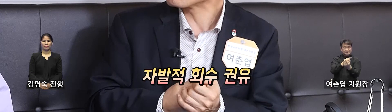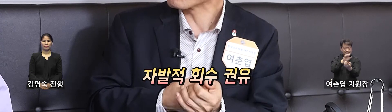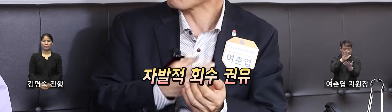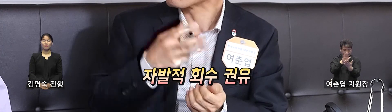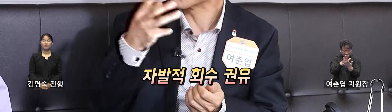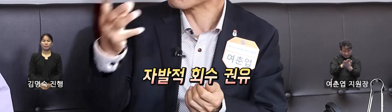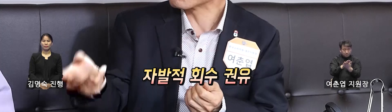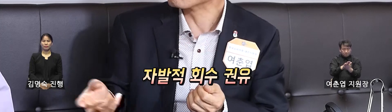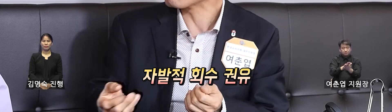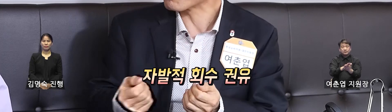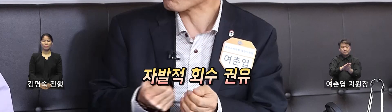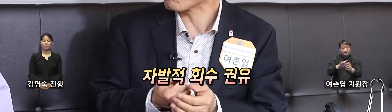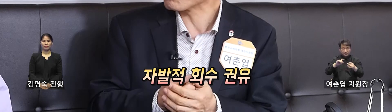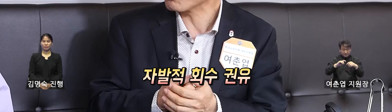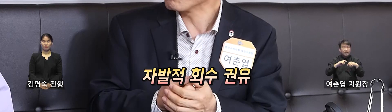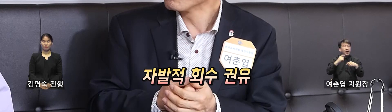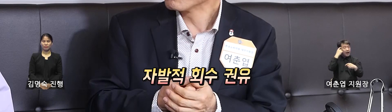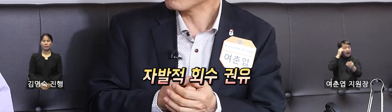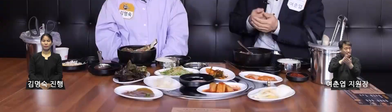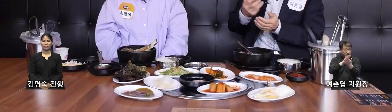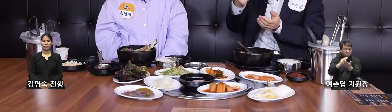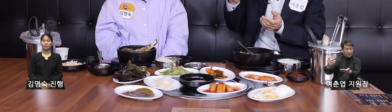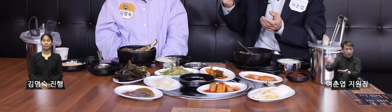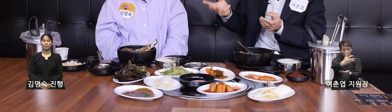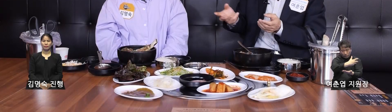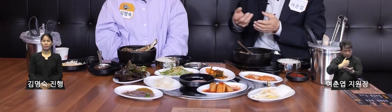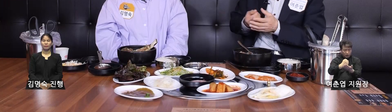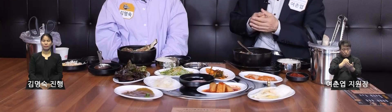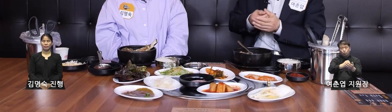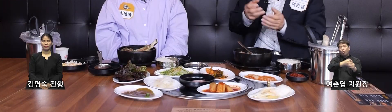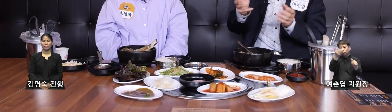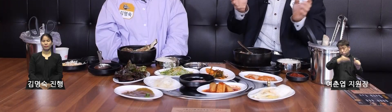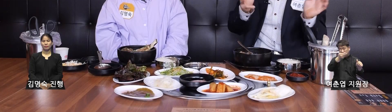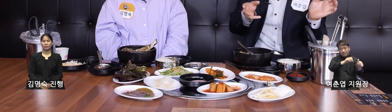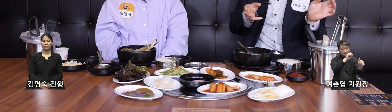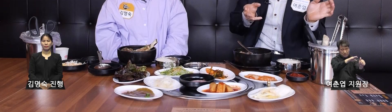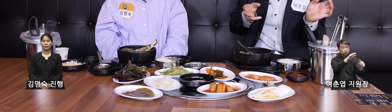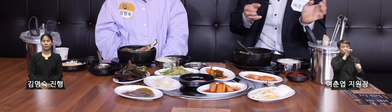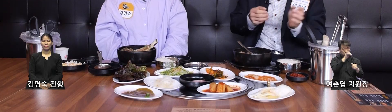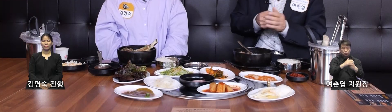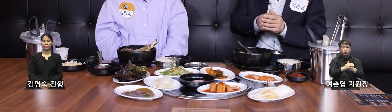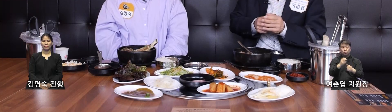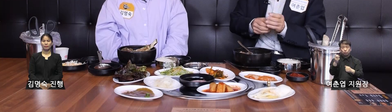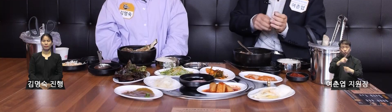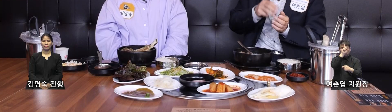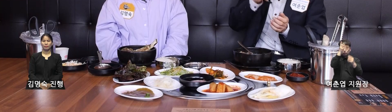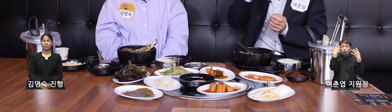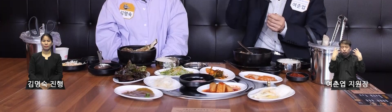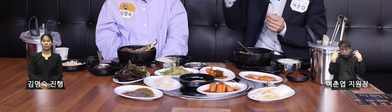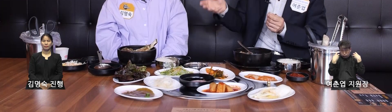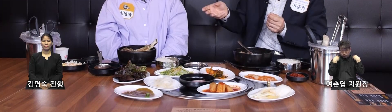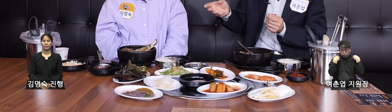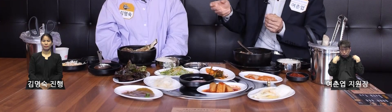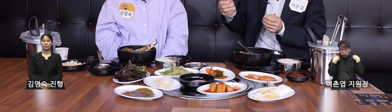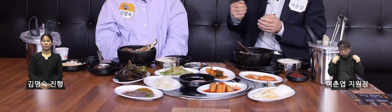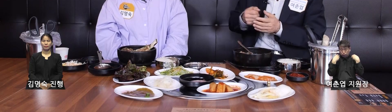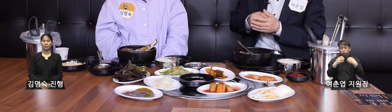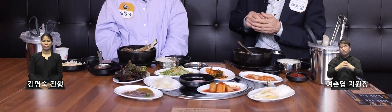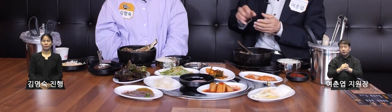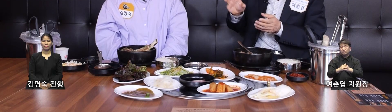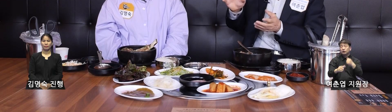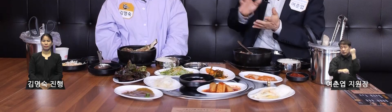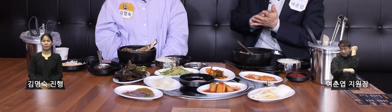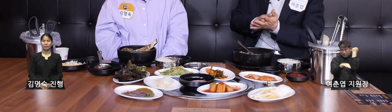그 자발적인 회수를 권고하기도 하고요. 기준이 필요한 것은 정부 해당 부처에 기준을